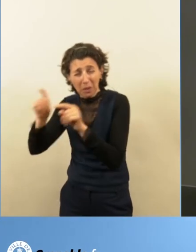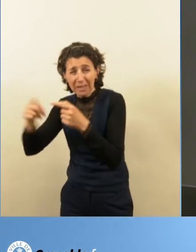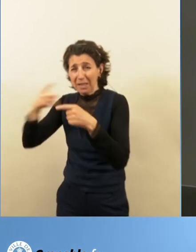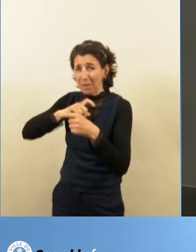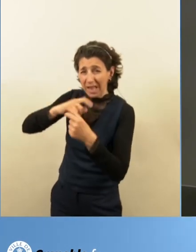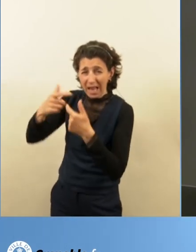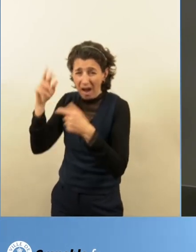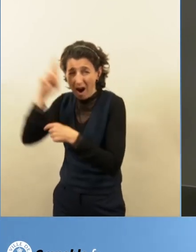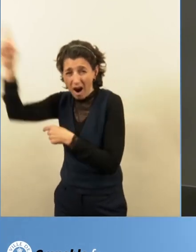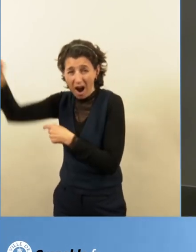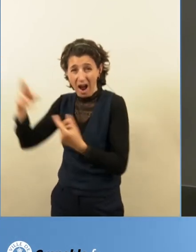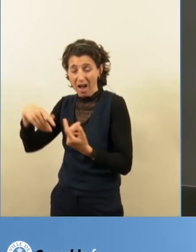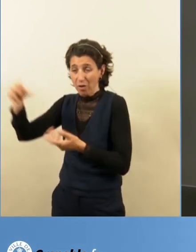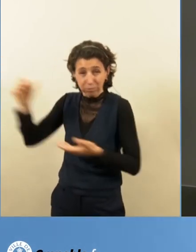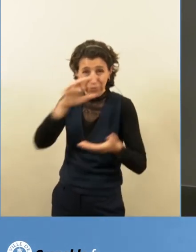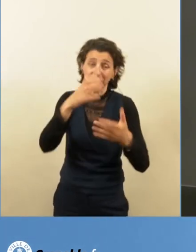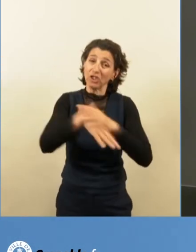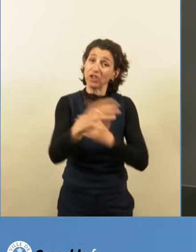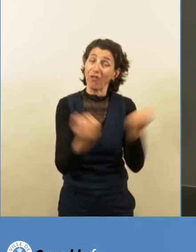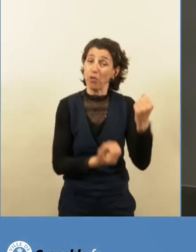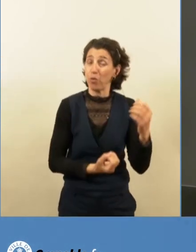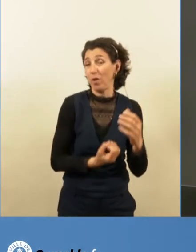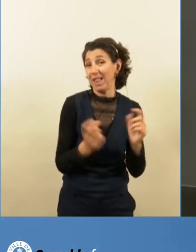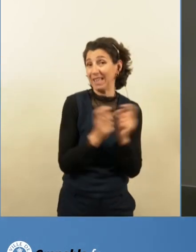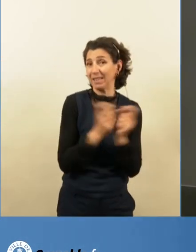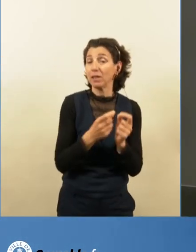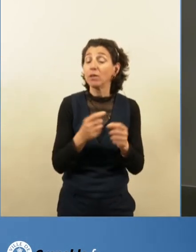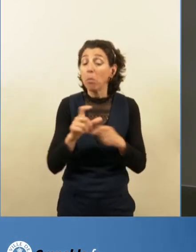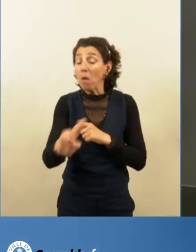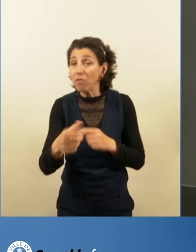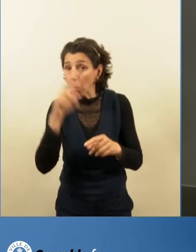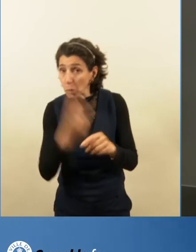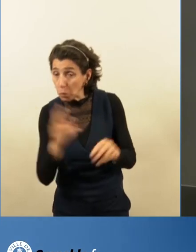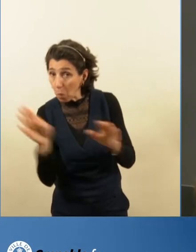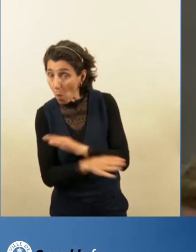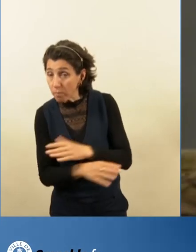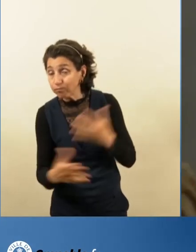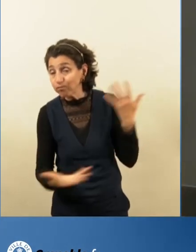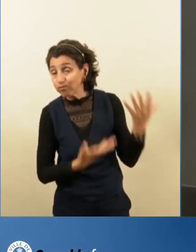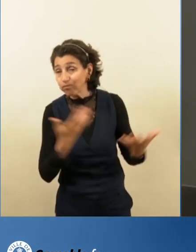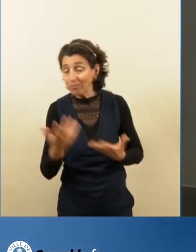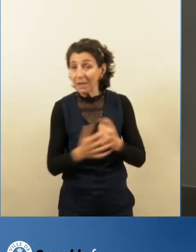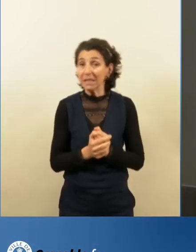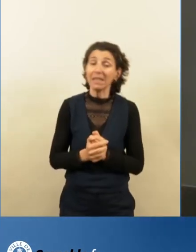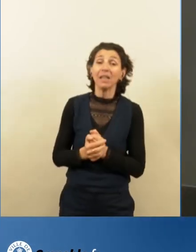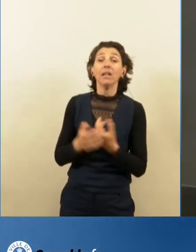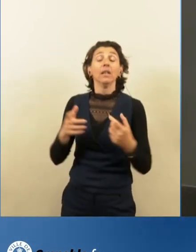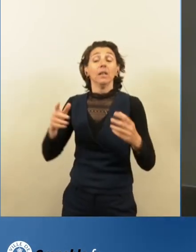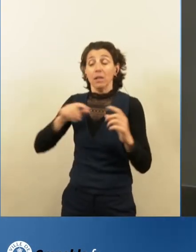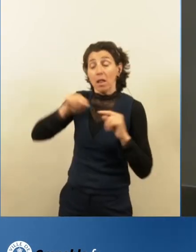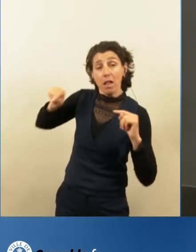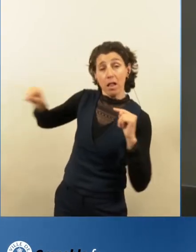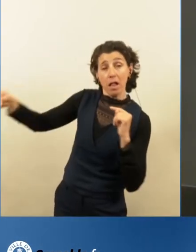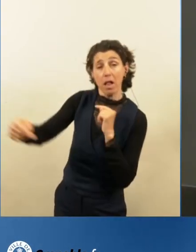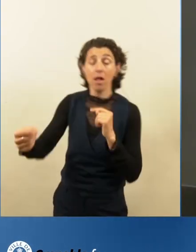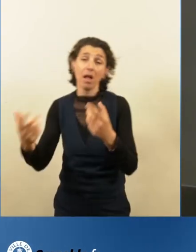les nuisances provoquées sont certes loin des yeux et les capteurs atmosphériques de notre métropole en Chine en Afrique